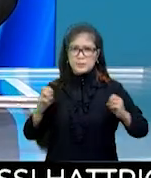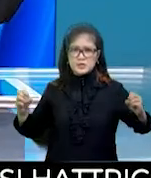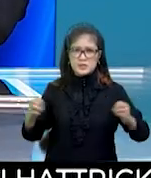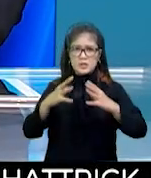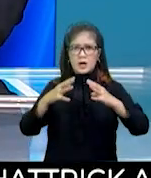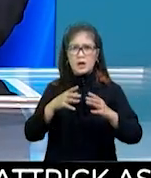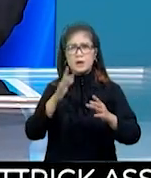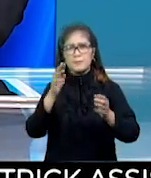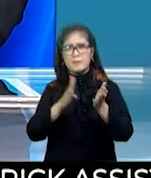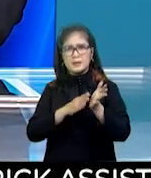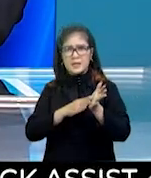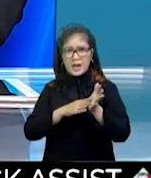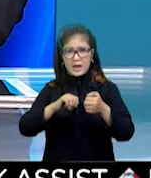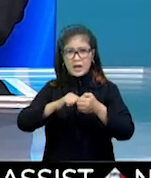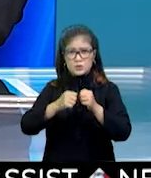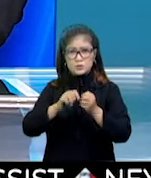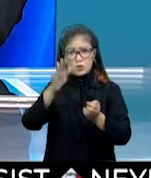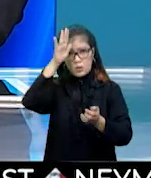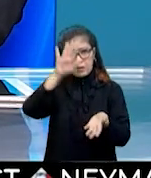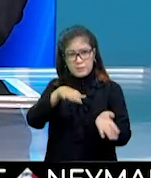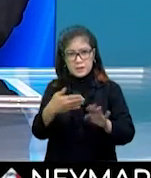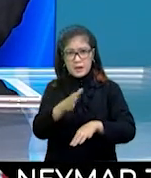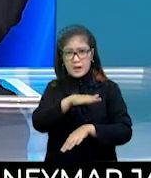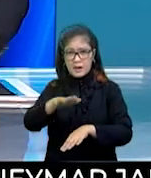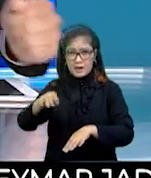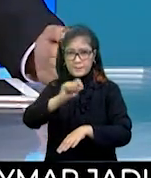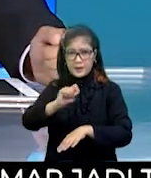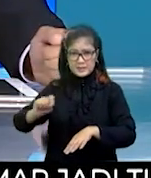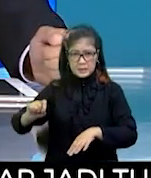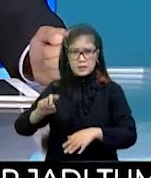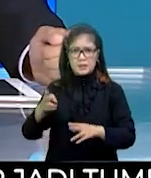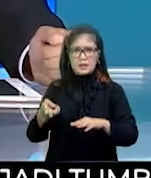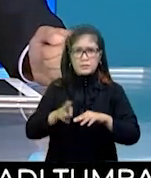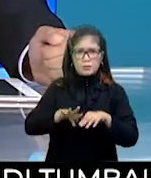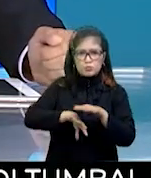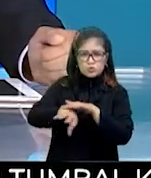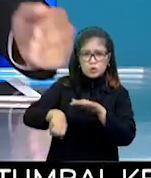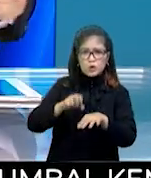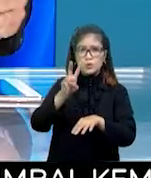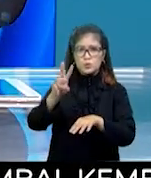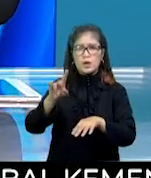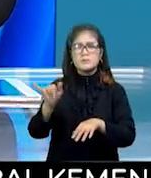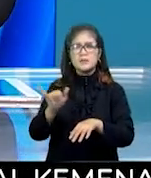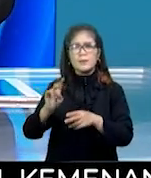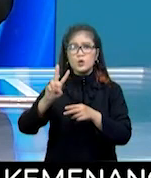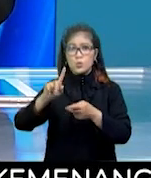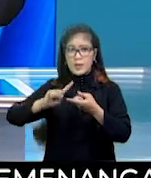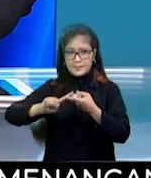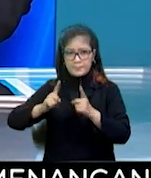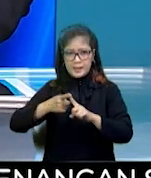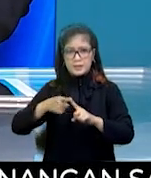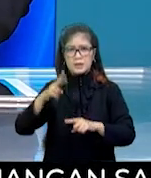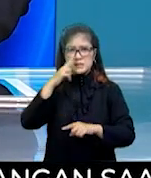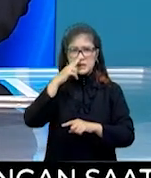kematian seorang pelajar yang diduga terlibat pencurian bersama dua temannya. Senin dini hari, massa berjaga di jalur lintas